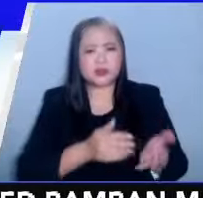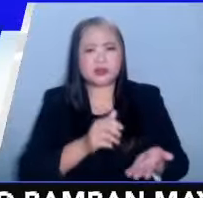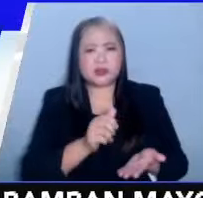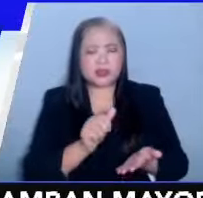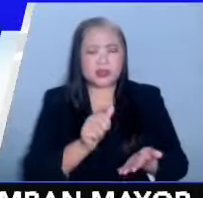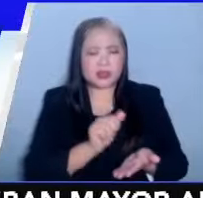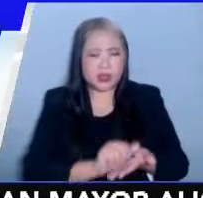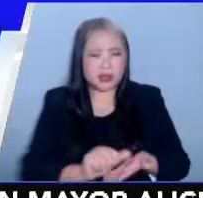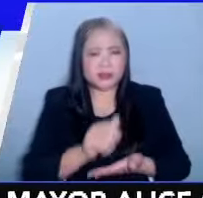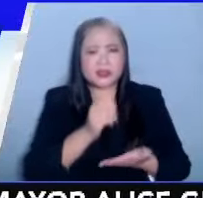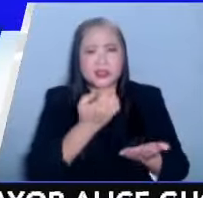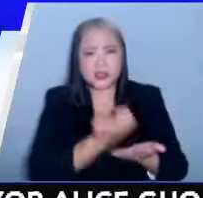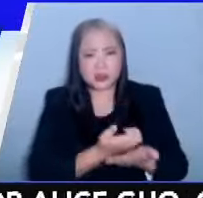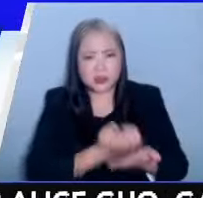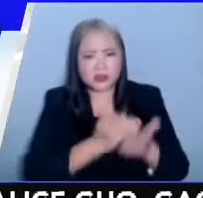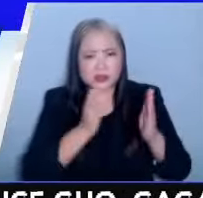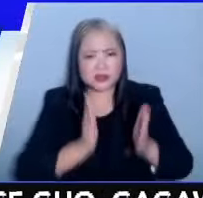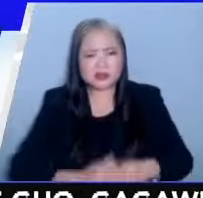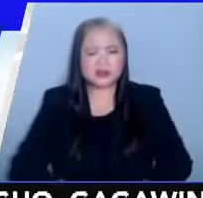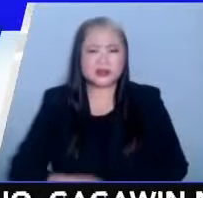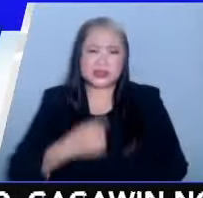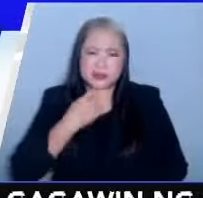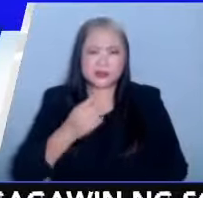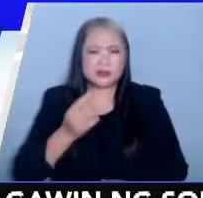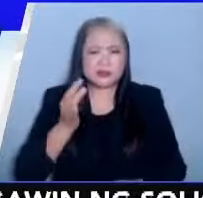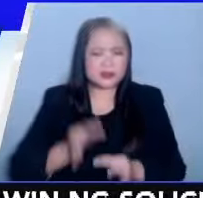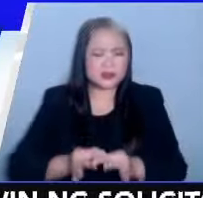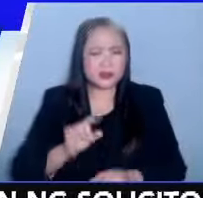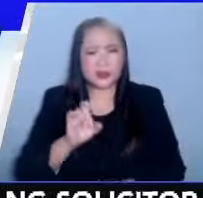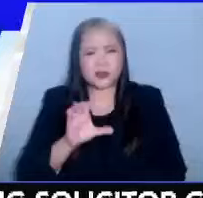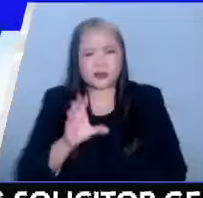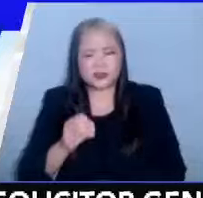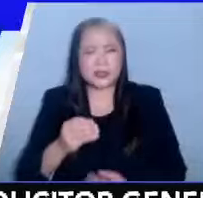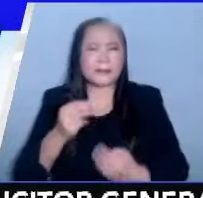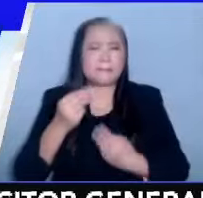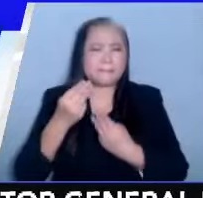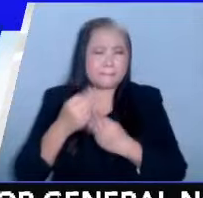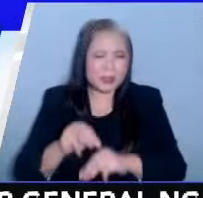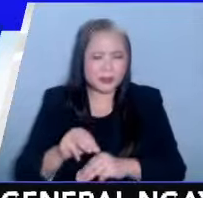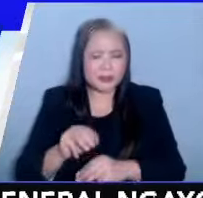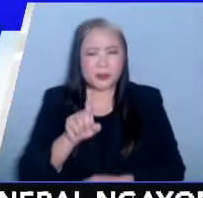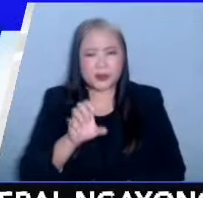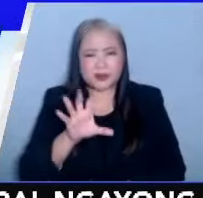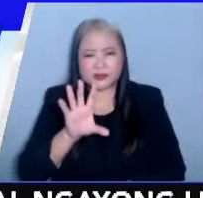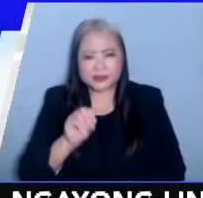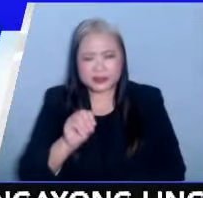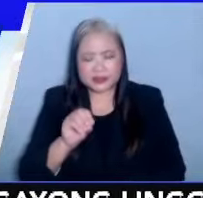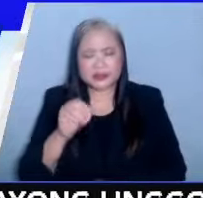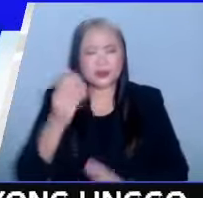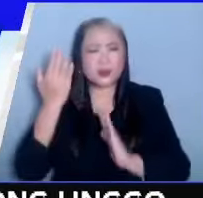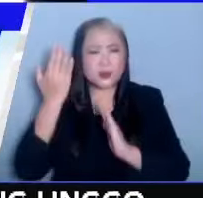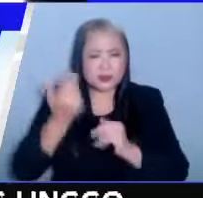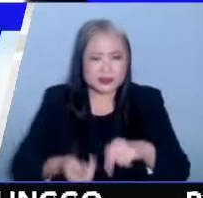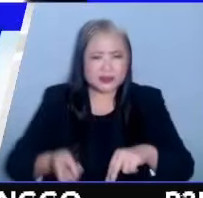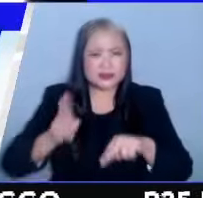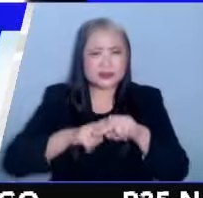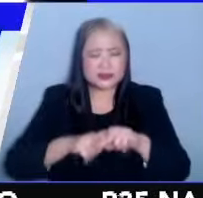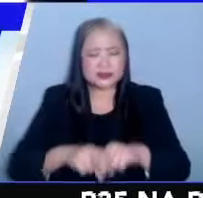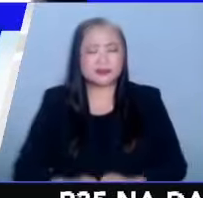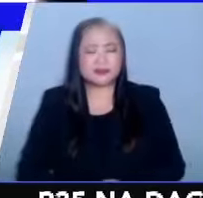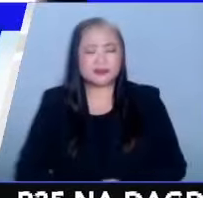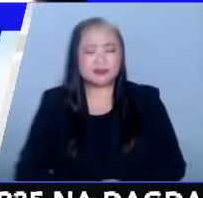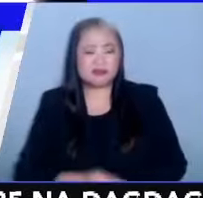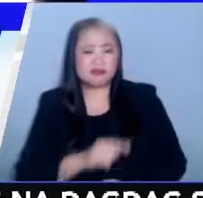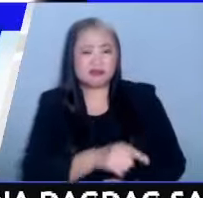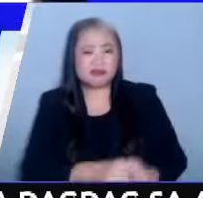talagang Sakto lang ito Actually beest minimum na to Php150 Sana oo ito itong ph5 Sa tingin niyo